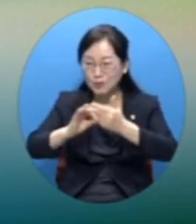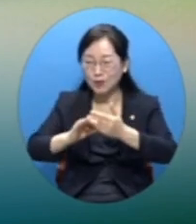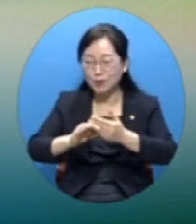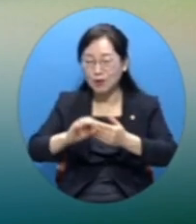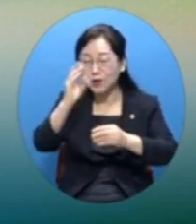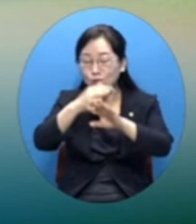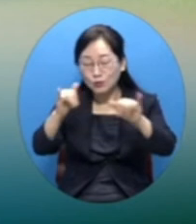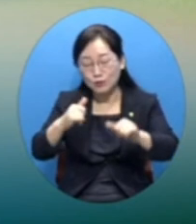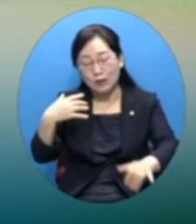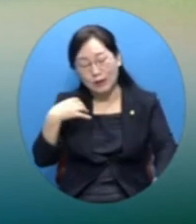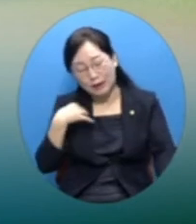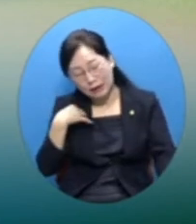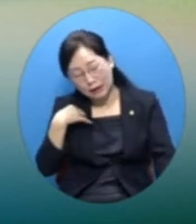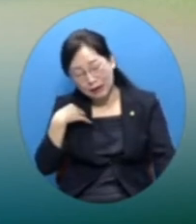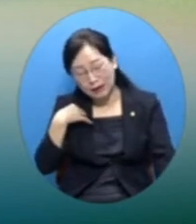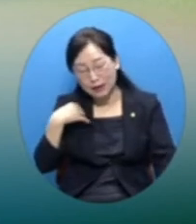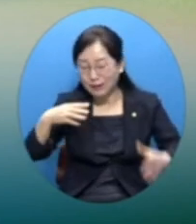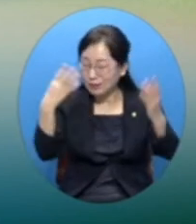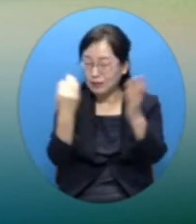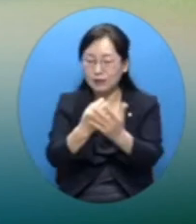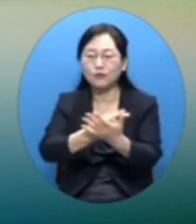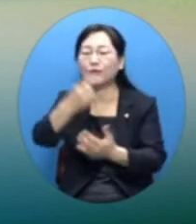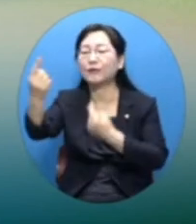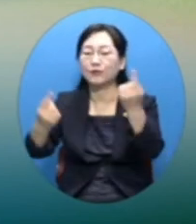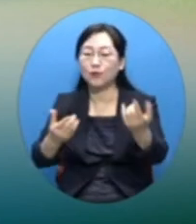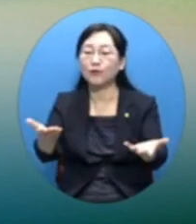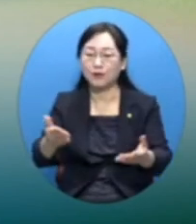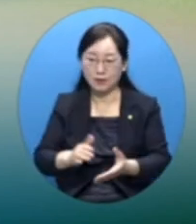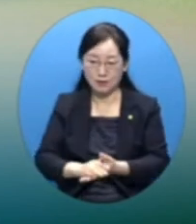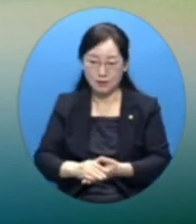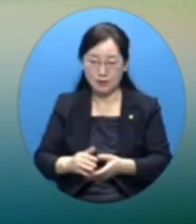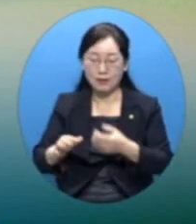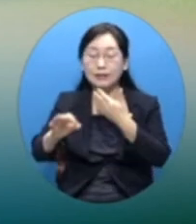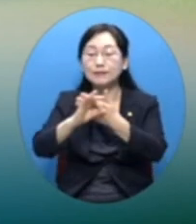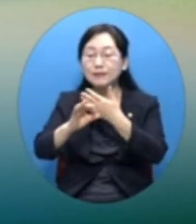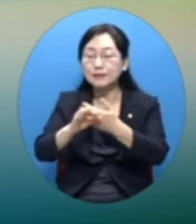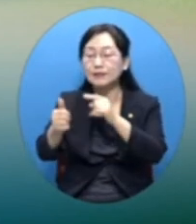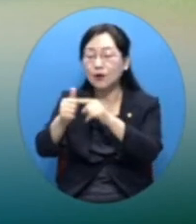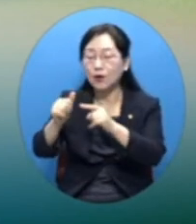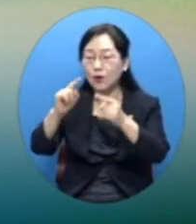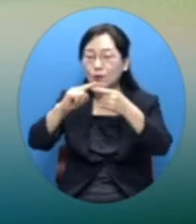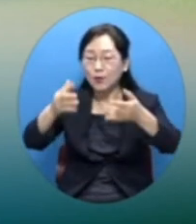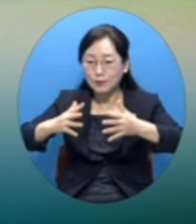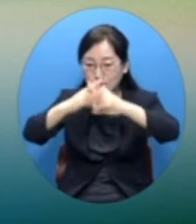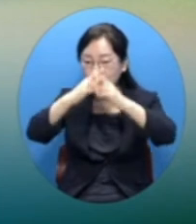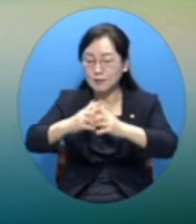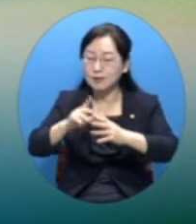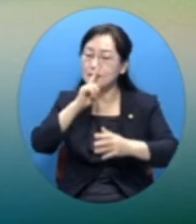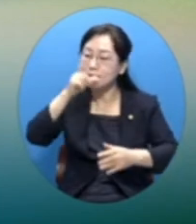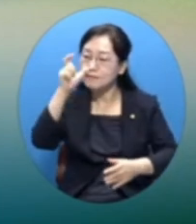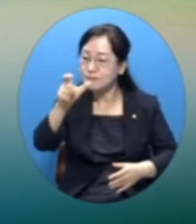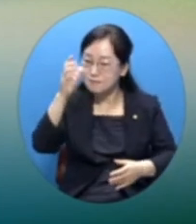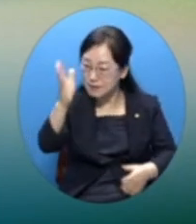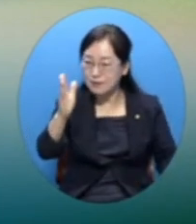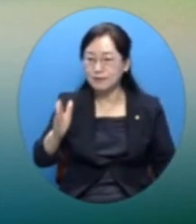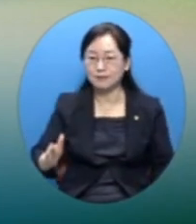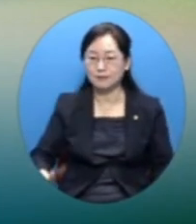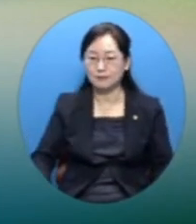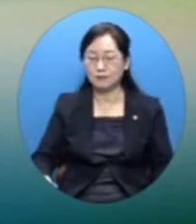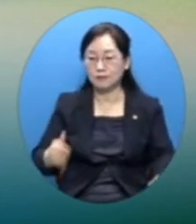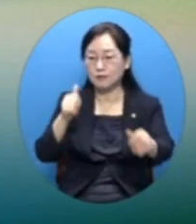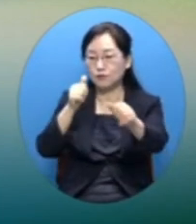부담을 갖고 다 교회를 떠날 것입니다 그러니 당분간 성정 건축에 대해서는 언급조차 하지 마세요